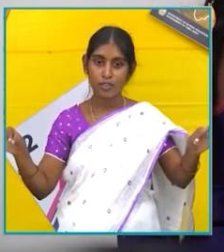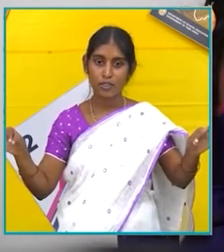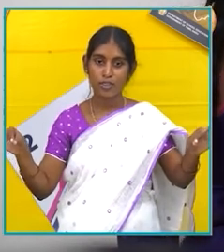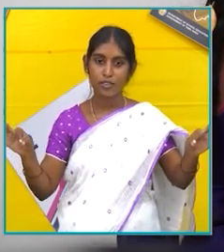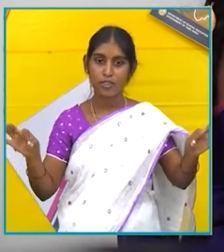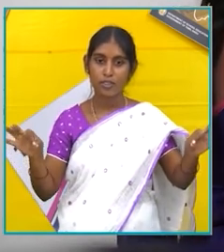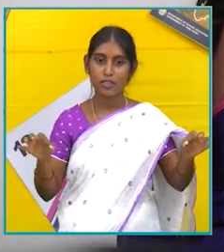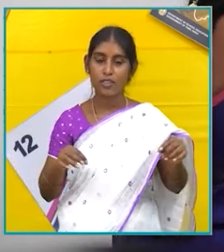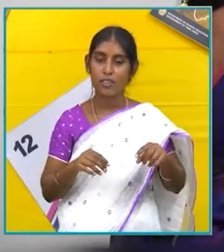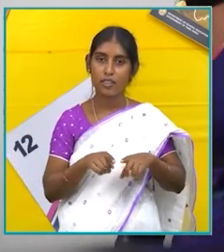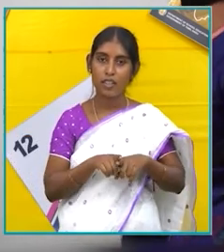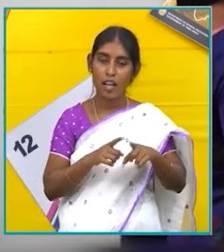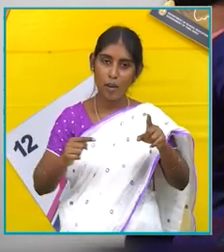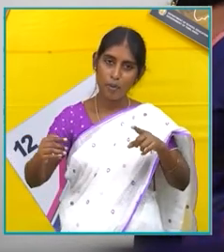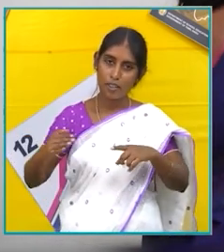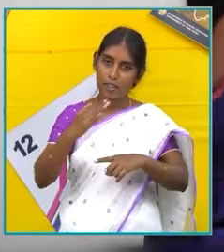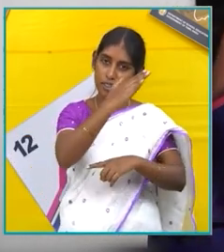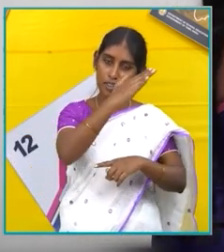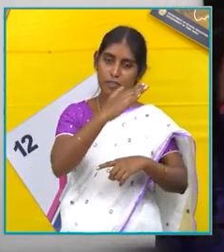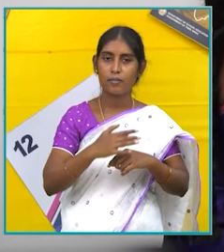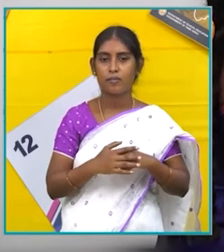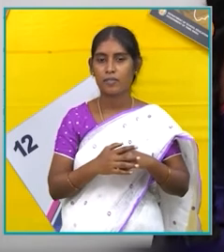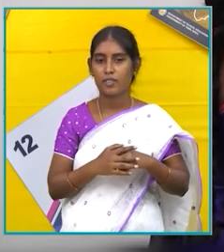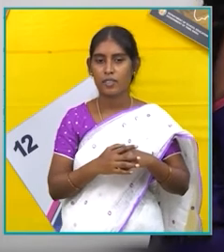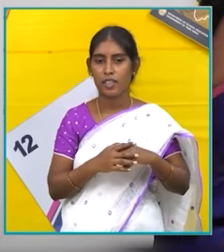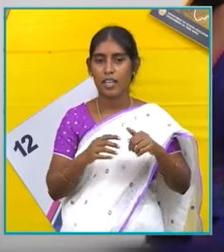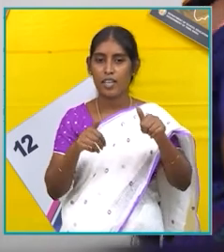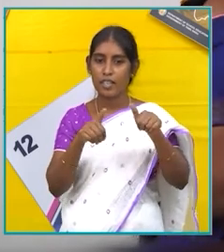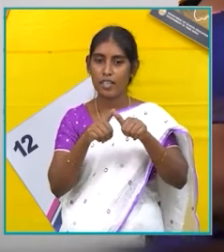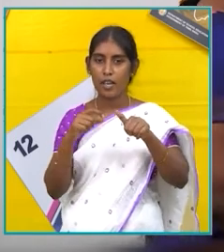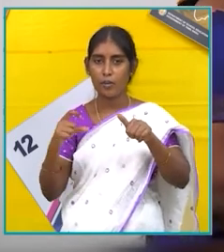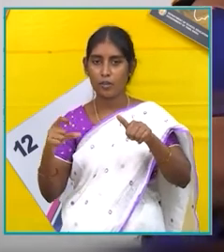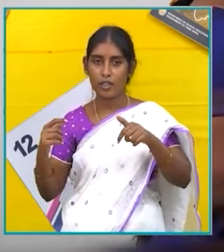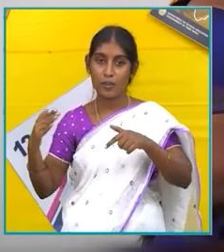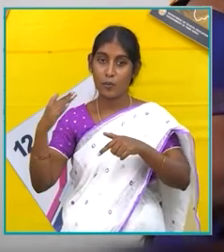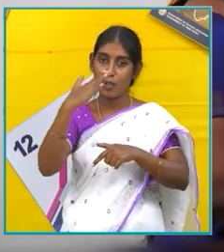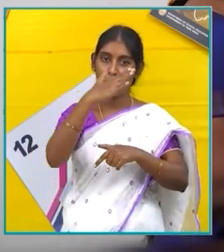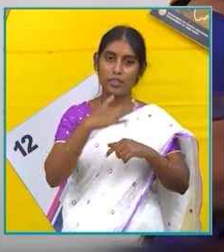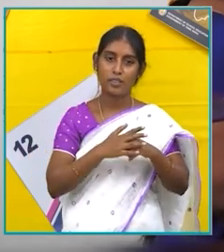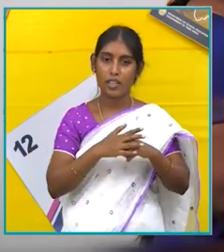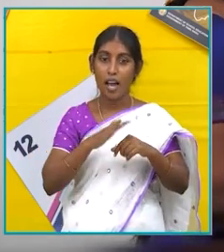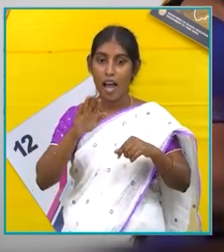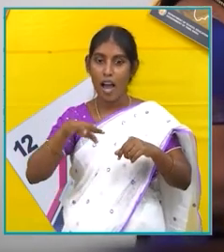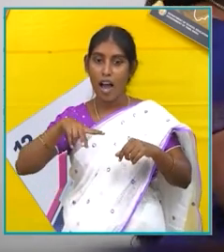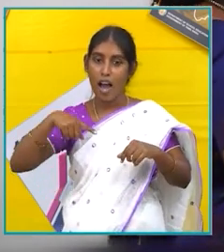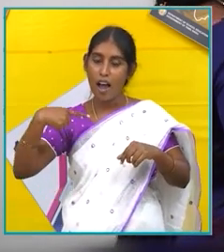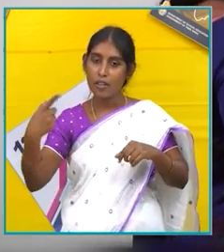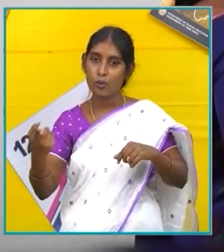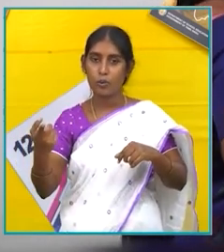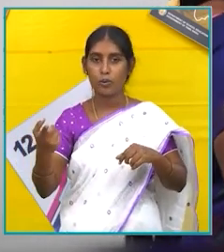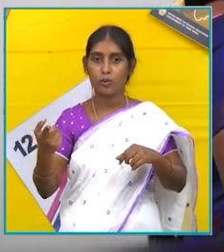வந்து பாருங்க அங்க இருந்து போற ஒரு கதிர்னு வெச்சுக்கோங்க அப்ப இது ரெண்டே என்னன்னு சொல்வோம் நம்ம அடுத்துள்ள கோணங்கள் தான நம்ம சொல்லி